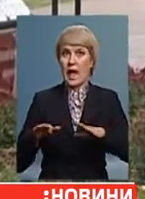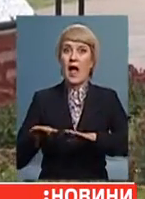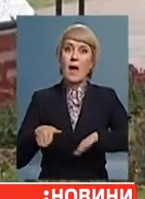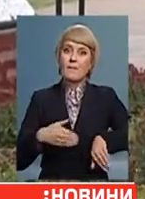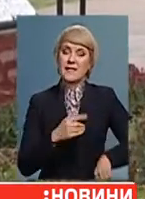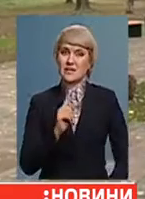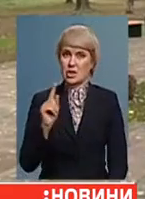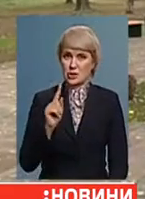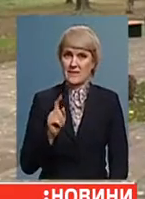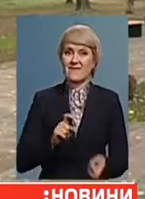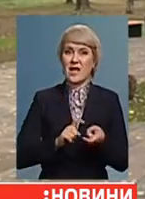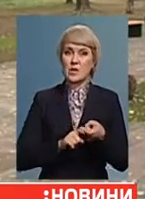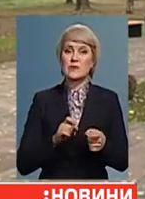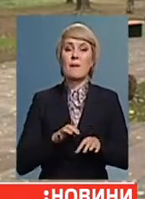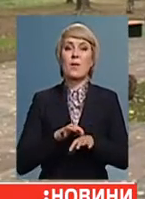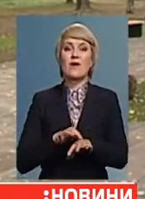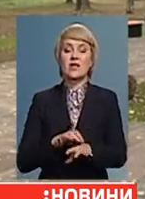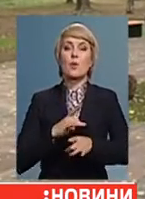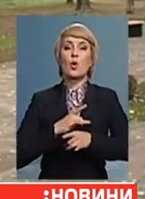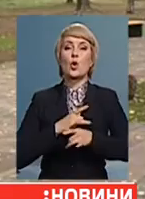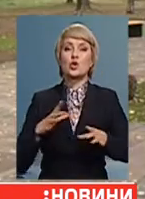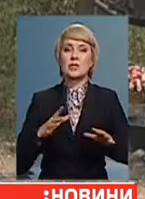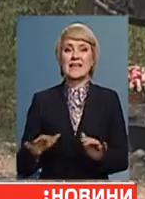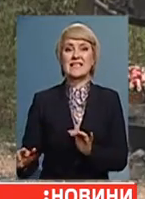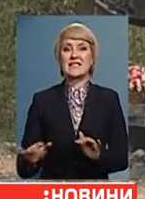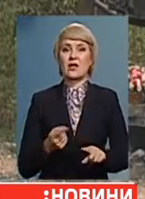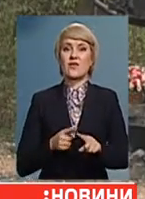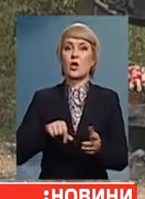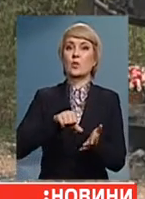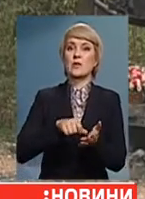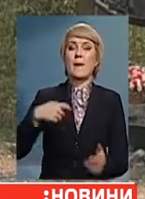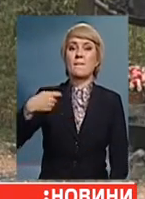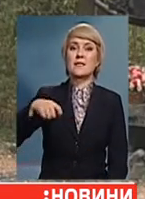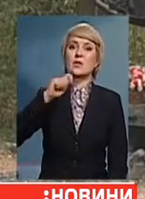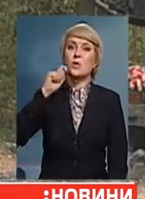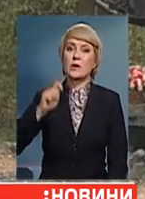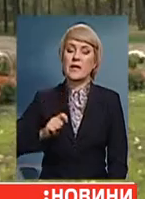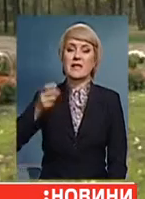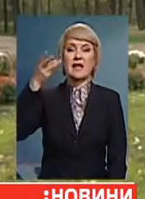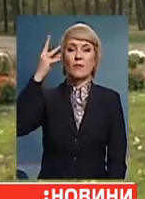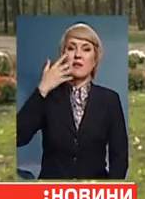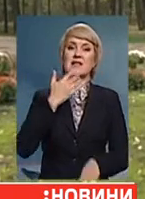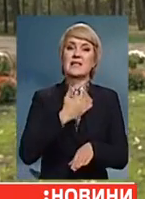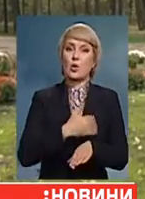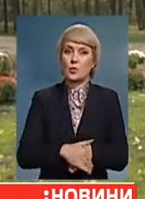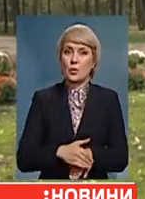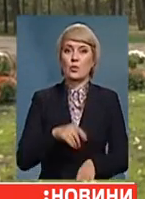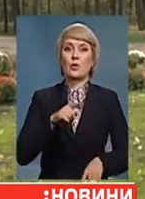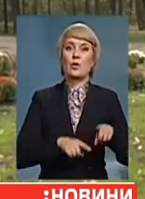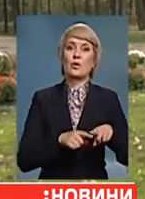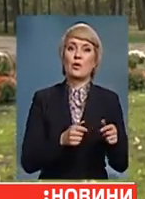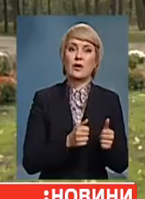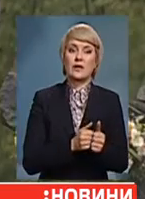проведенням заходів, урочистих заходів, у яких, зокрема, братиме участь президент України, дипломати із-за кордону та рідні